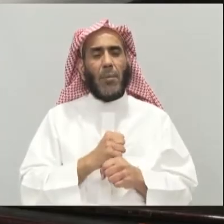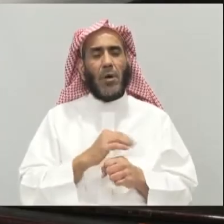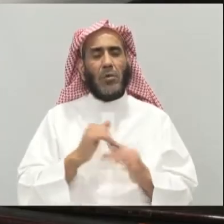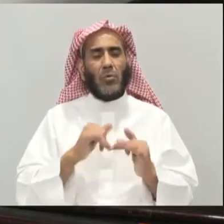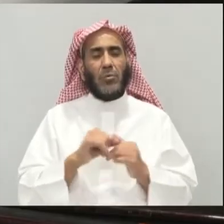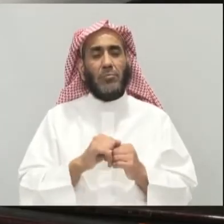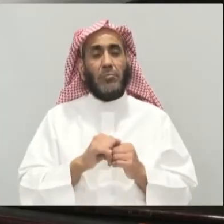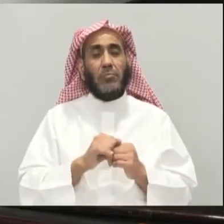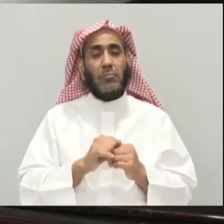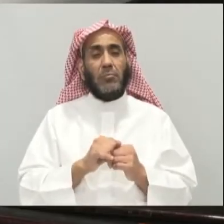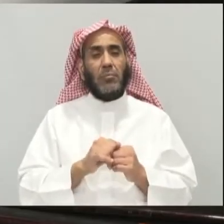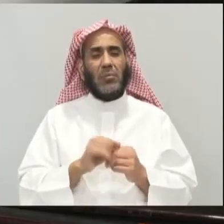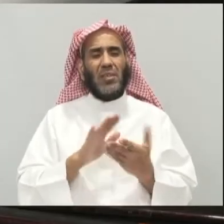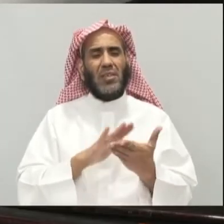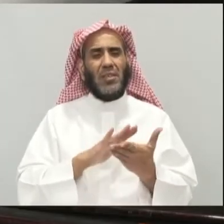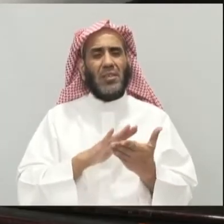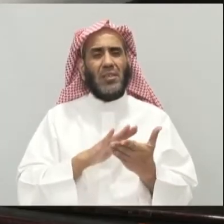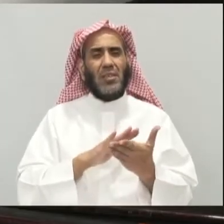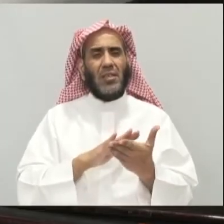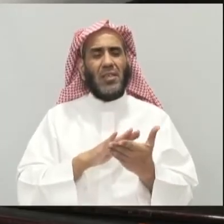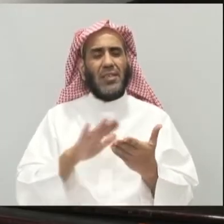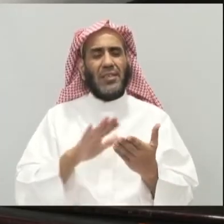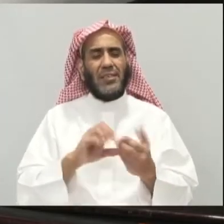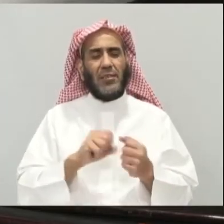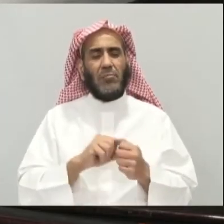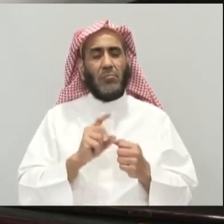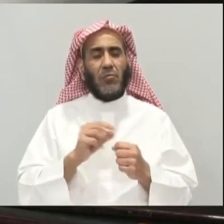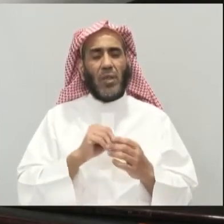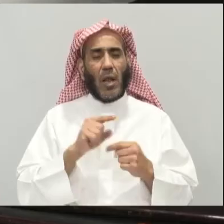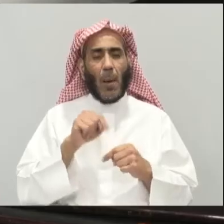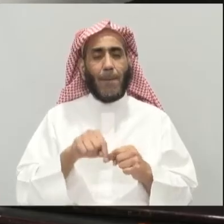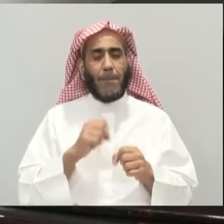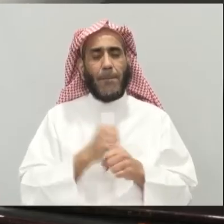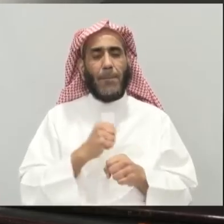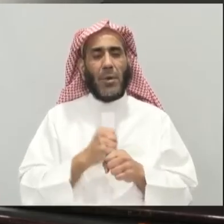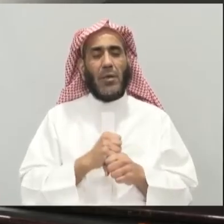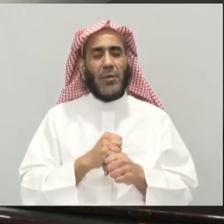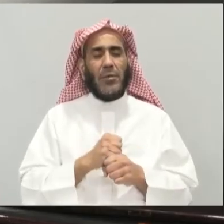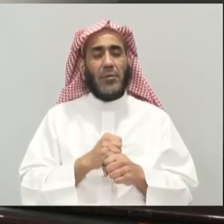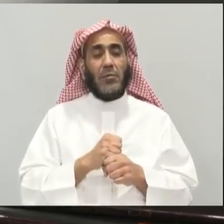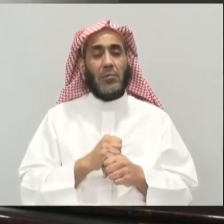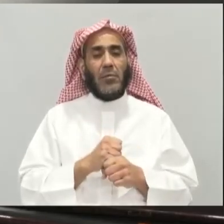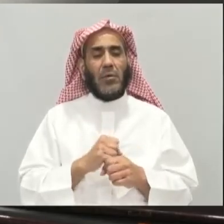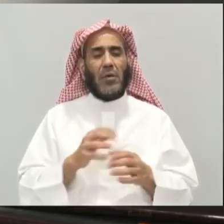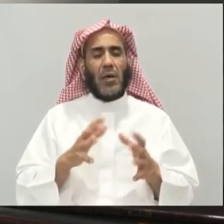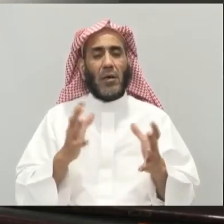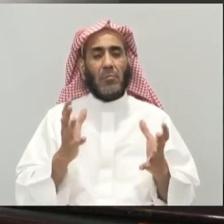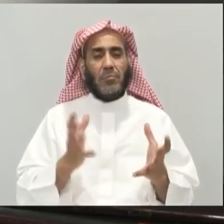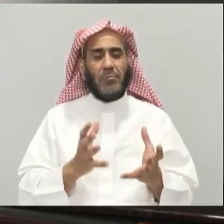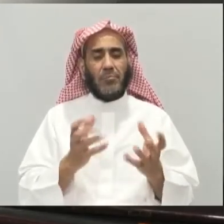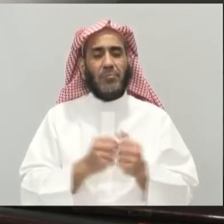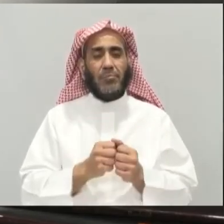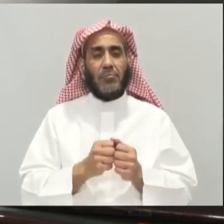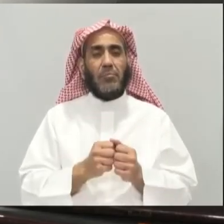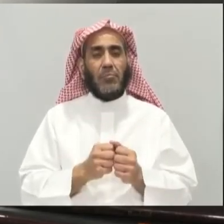الطرق الطباعه عليه طريقه الاستنسل في هذه العمليه ناخذ اللي هو قالب يتم